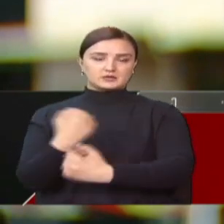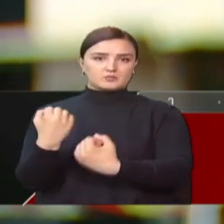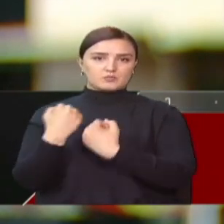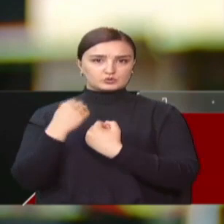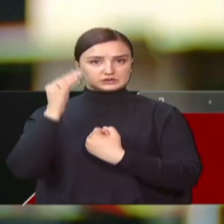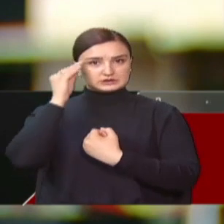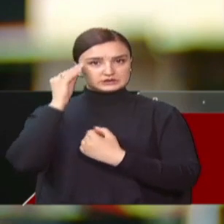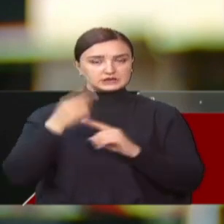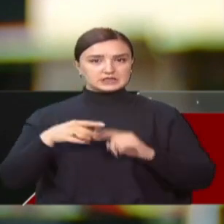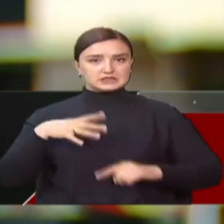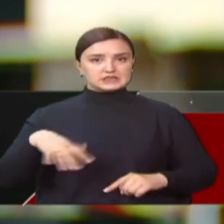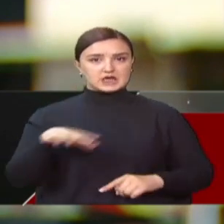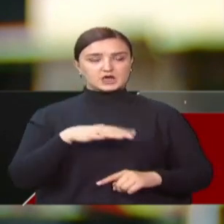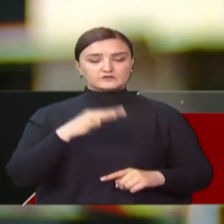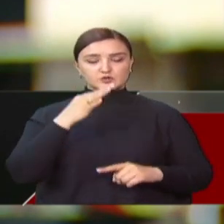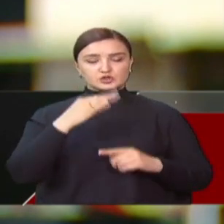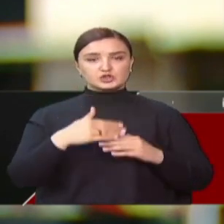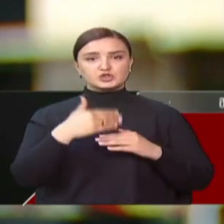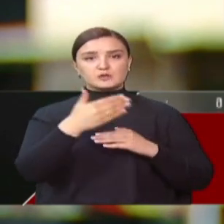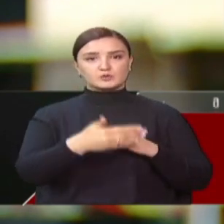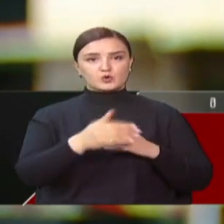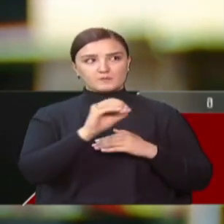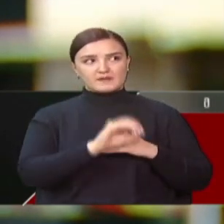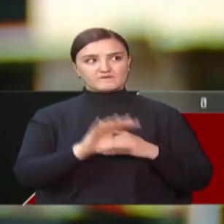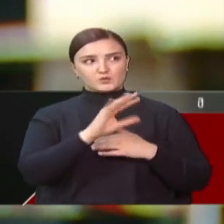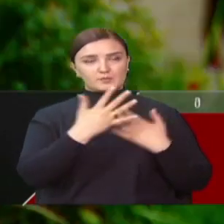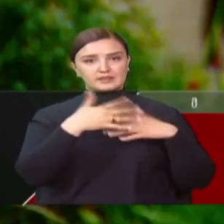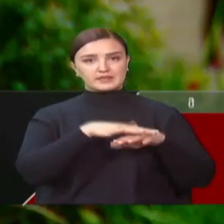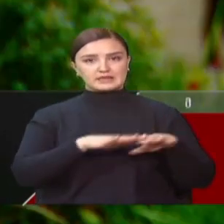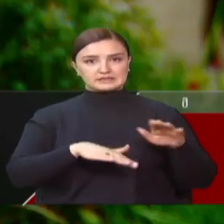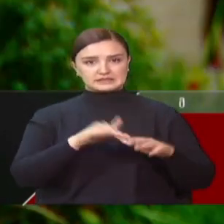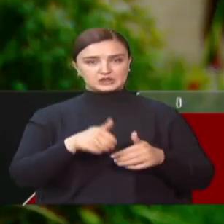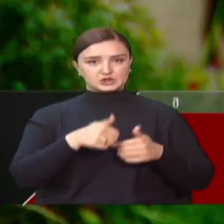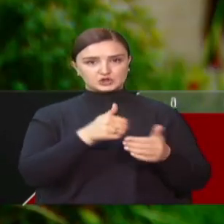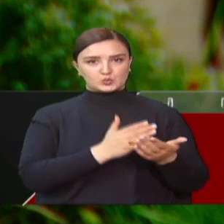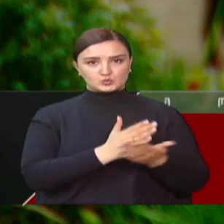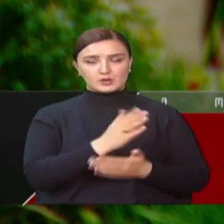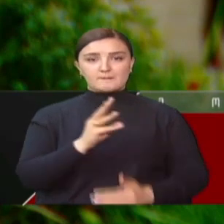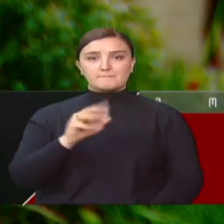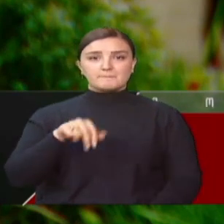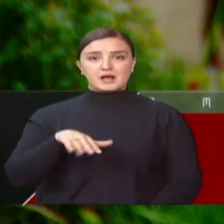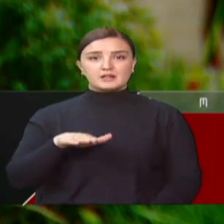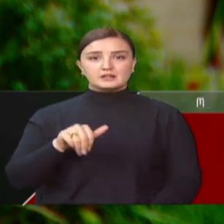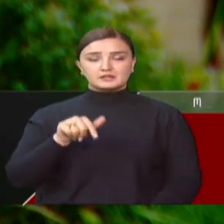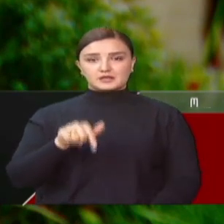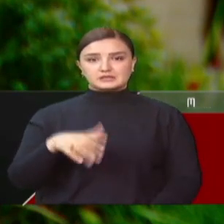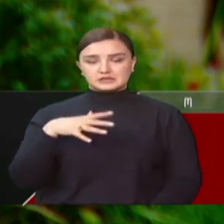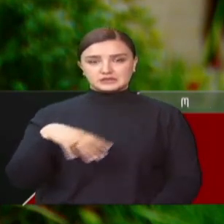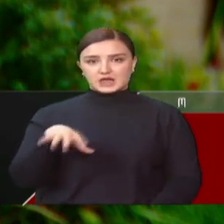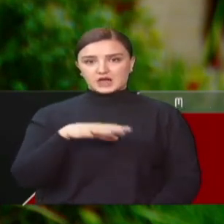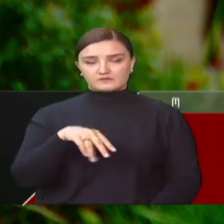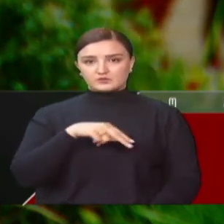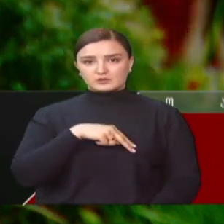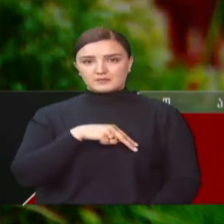რომელიც საქართველოს შემდგომ ევროინტეგრაციას შეუწყობს ხელს. Maltaში საქართველოს საპარლამენტო